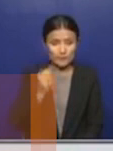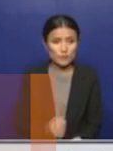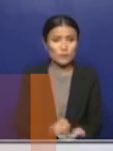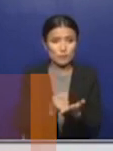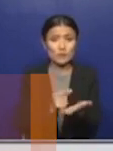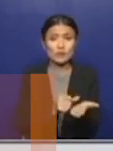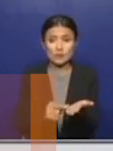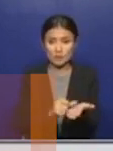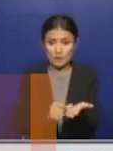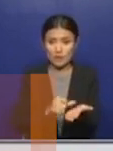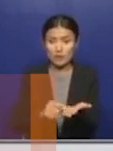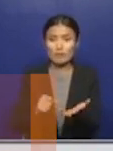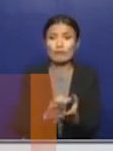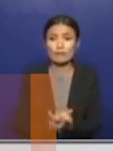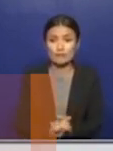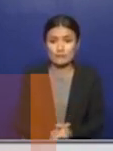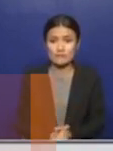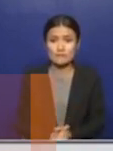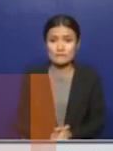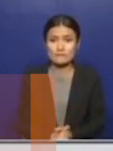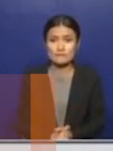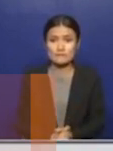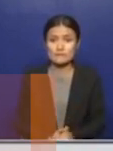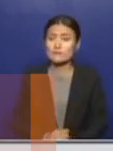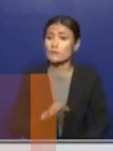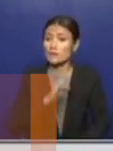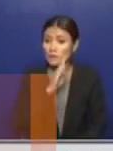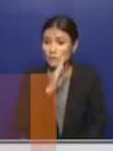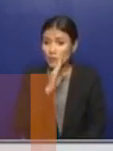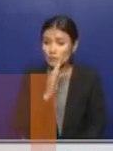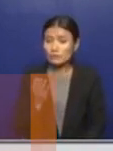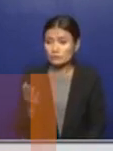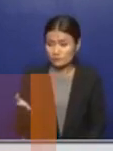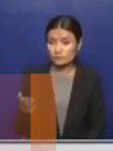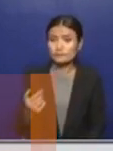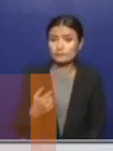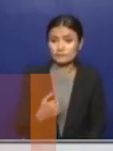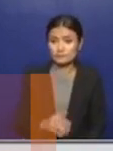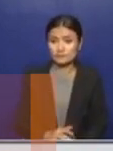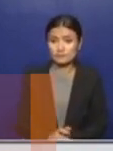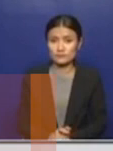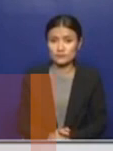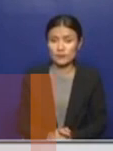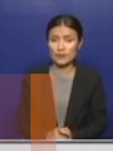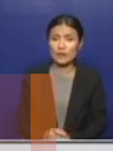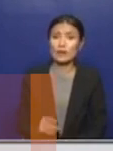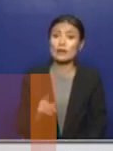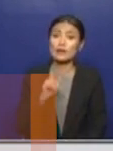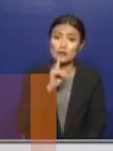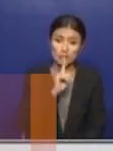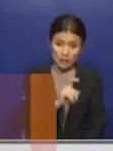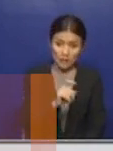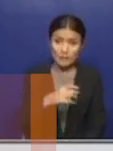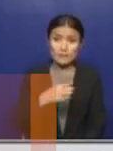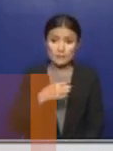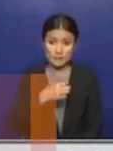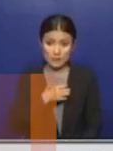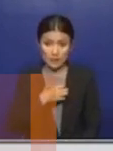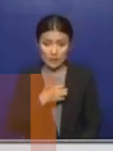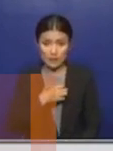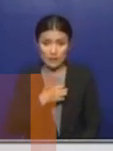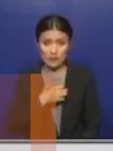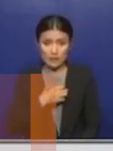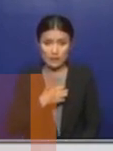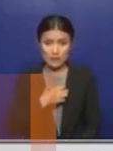ขฉะนั้นถ้าท่านยังยืนยันที่จะสอบถามเรื่องนี้ก็ไม่ถือว่าเป็นการถามก